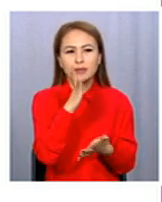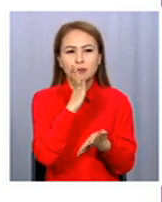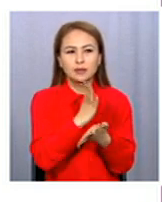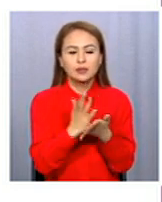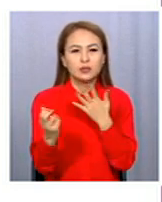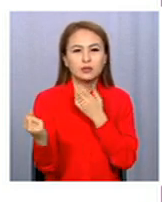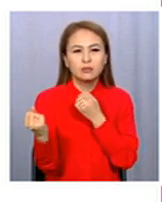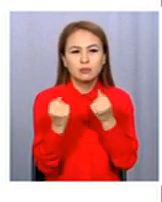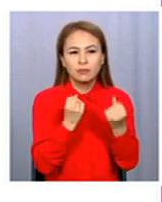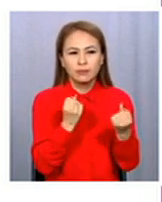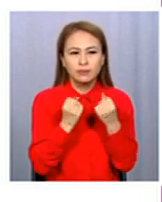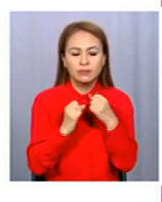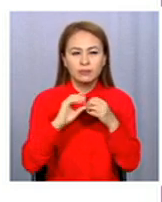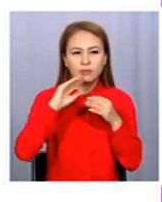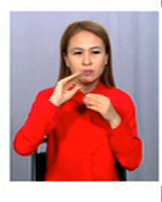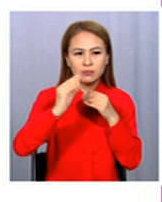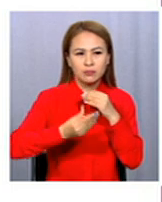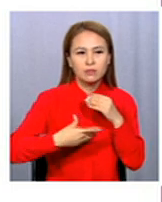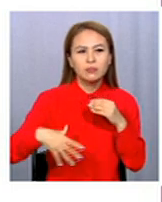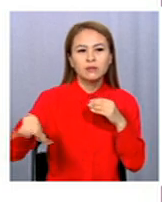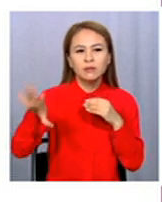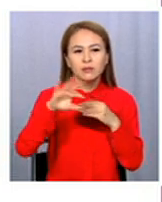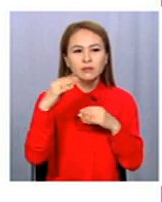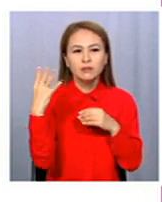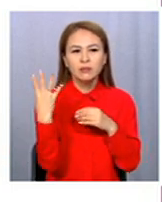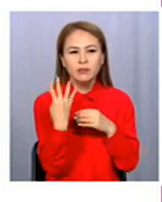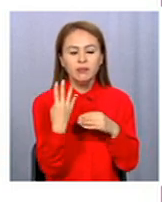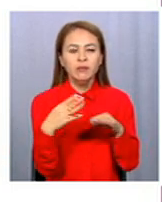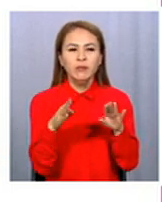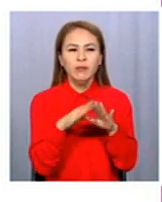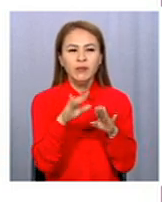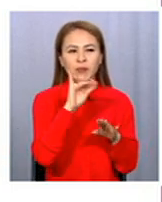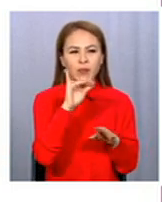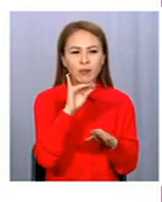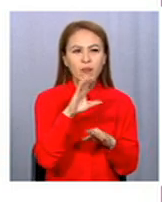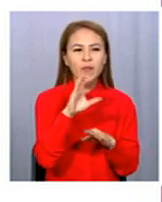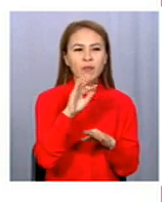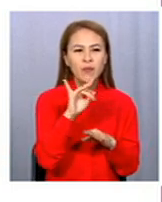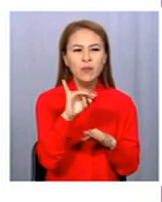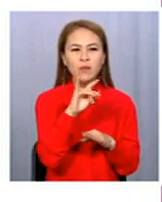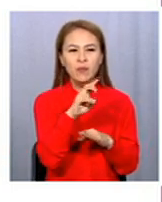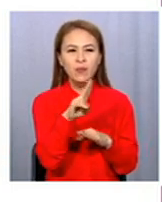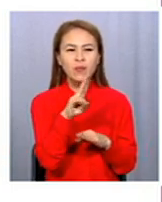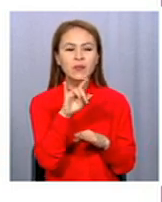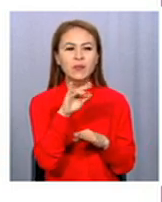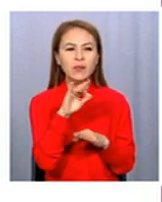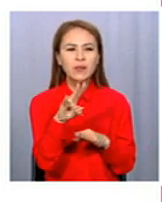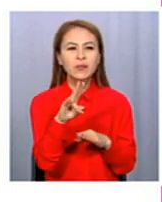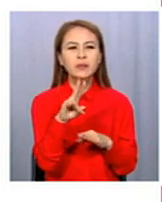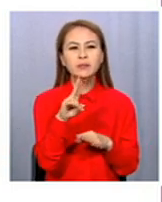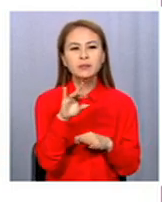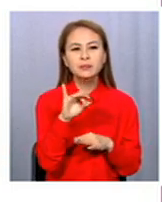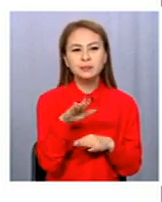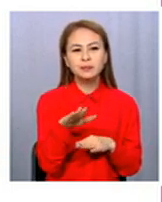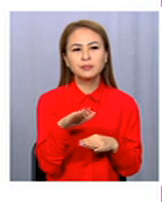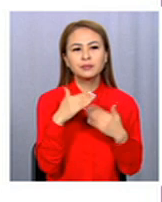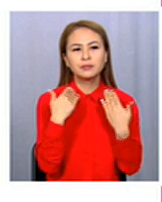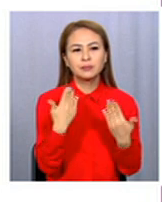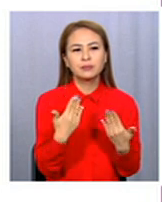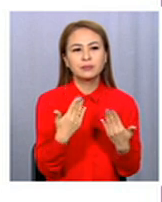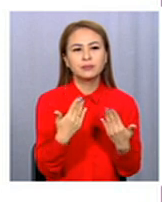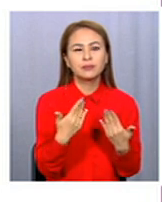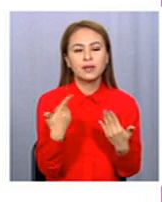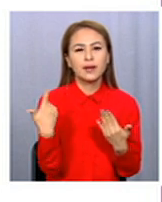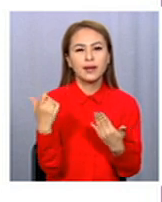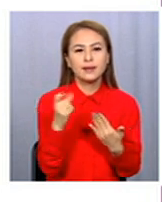твердую поверхность. Остальные 4 планеты – Юпитер, Сатурн, Уран, Нептун – являются